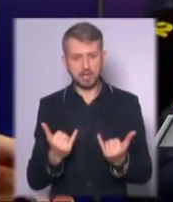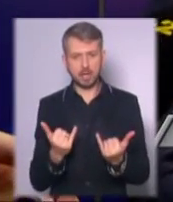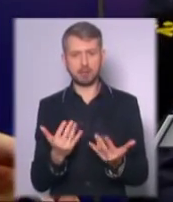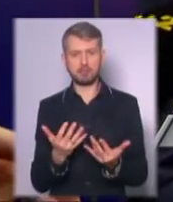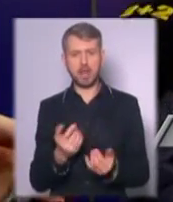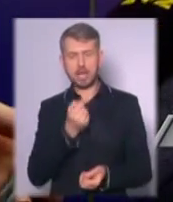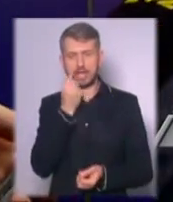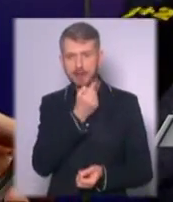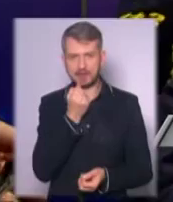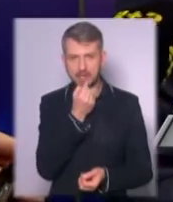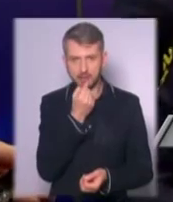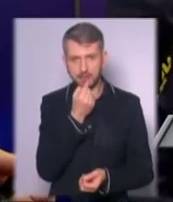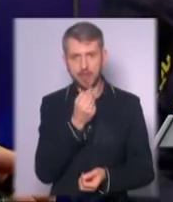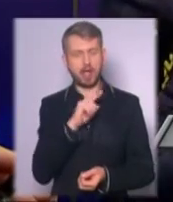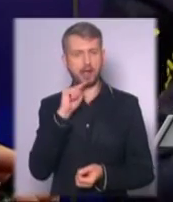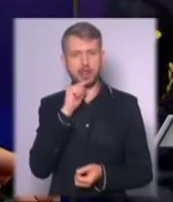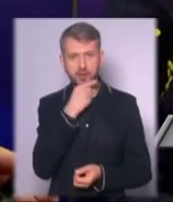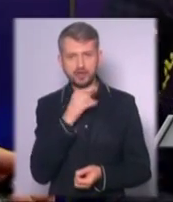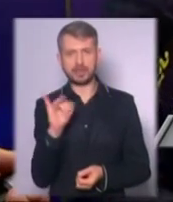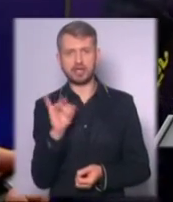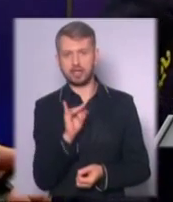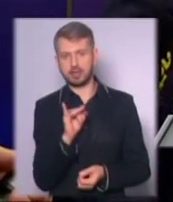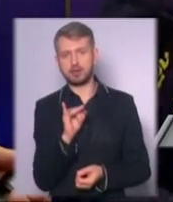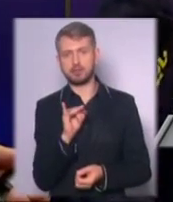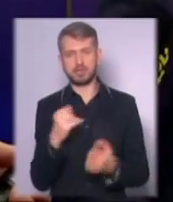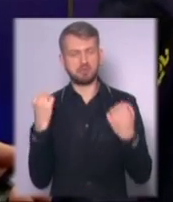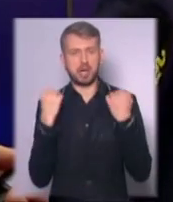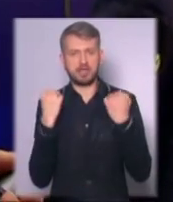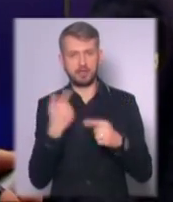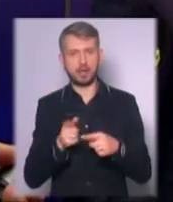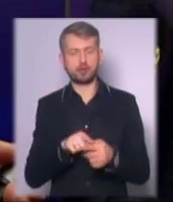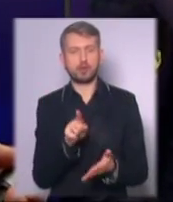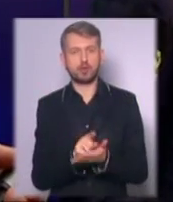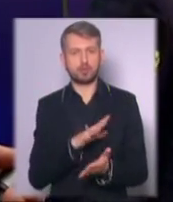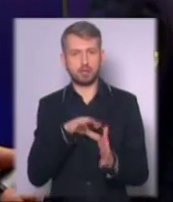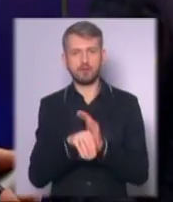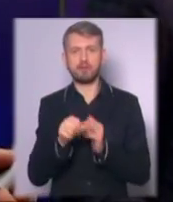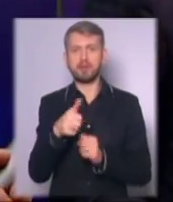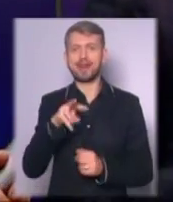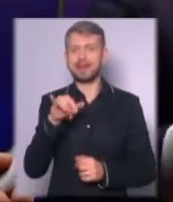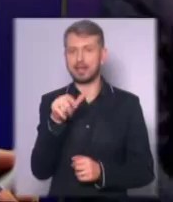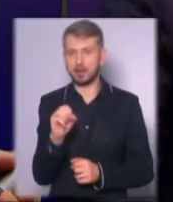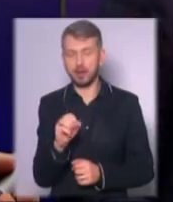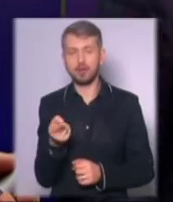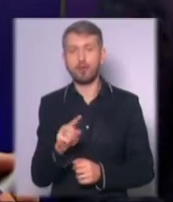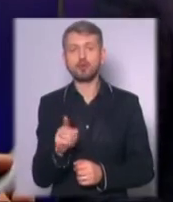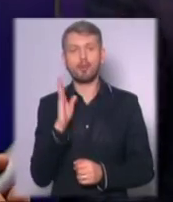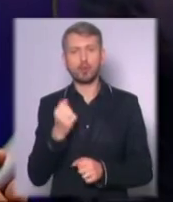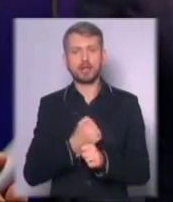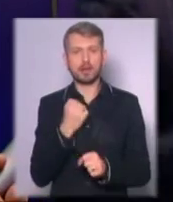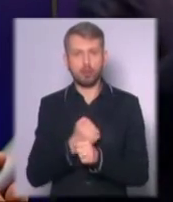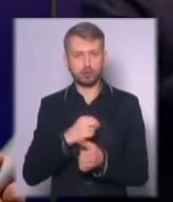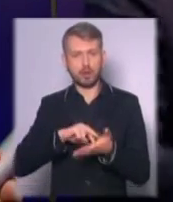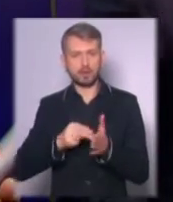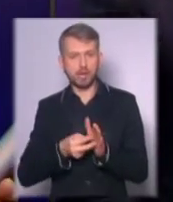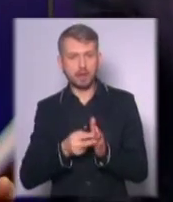современный язык, экономический и, по большому счету, спортивный, который должен существовать в премьер-лиге. Это самое главное. То, что будет разработана стратегия,